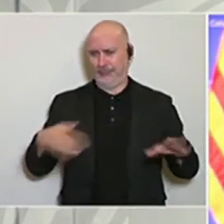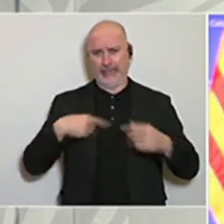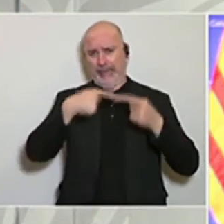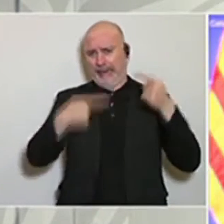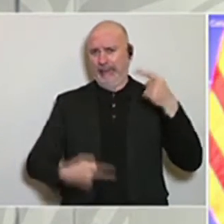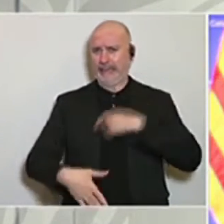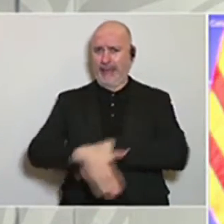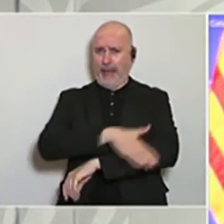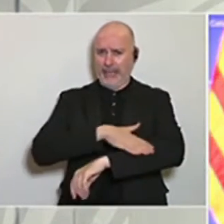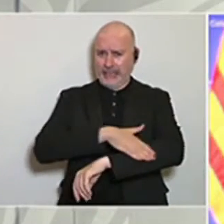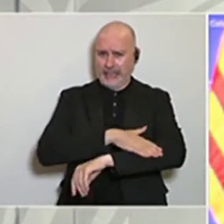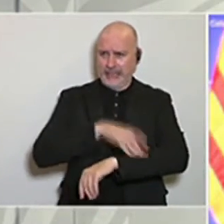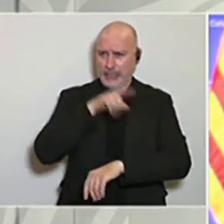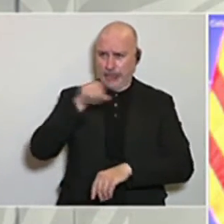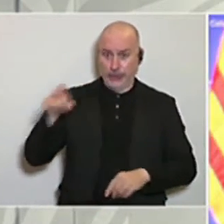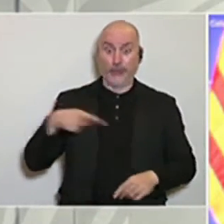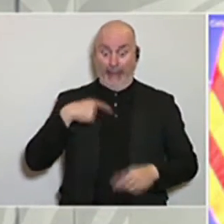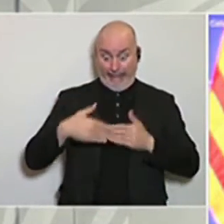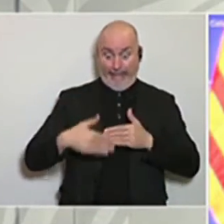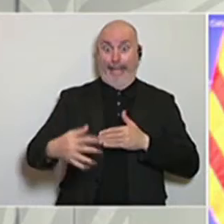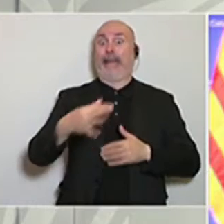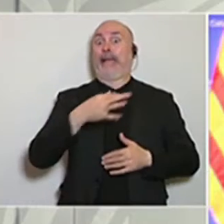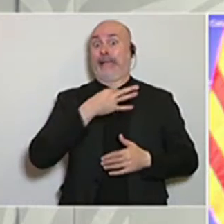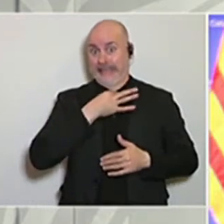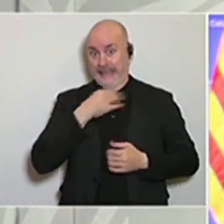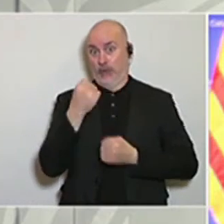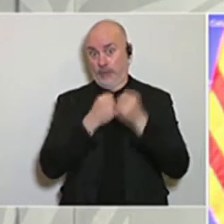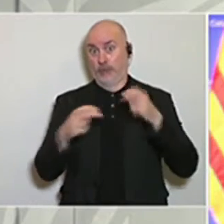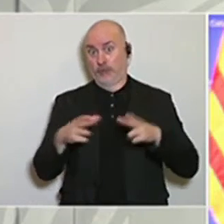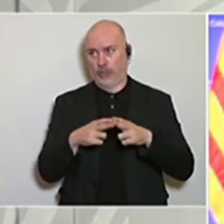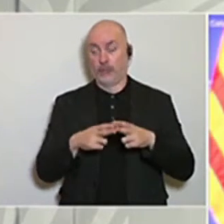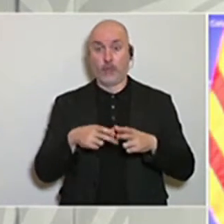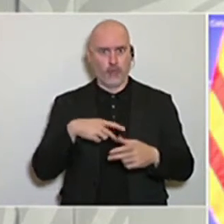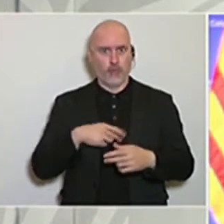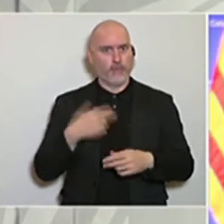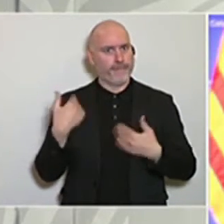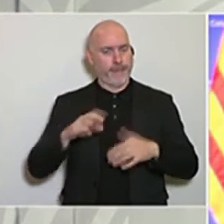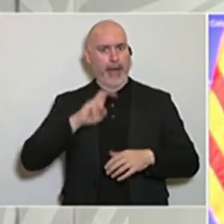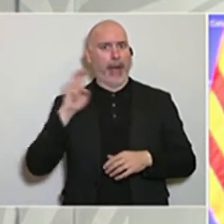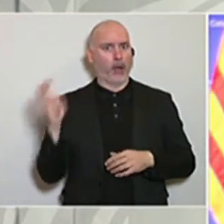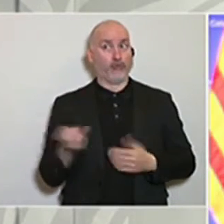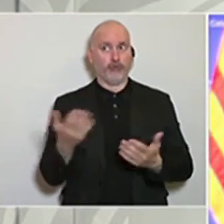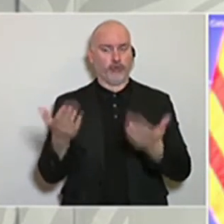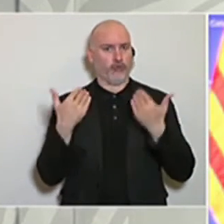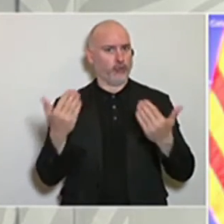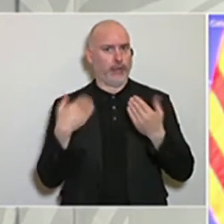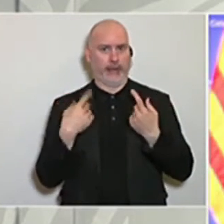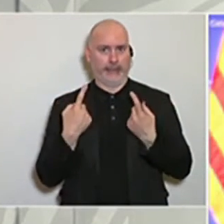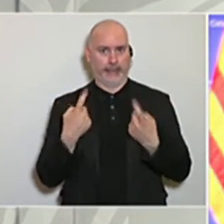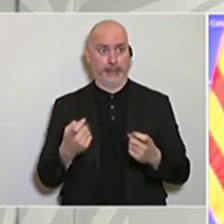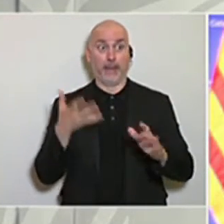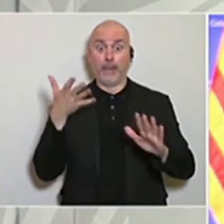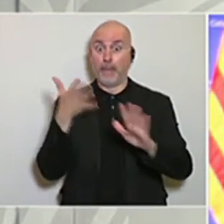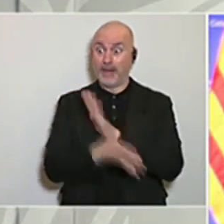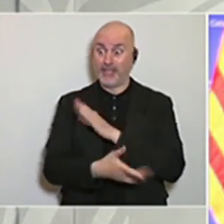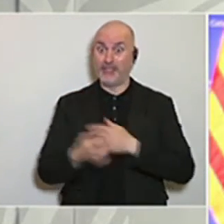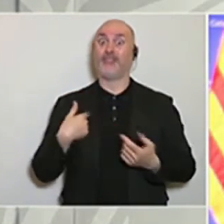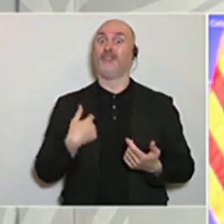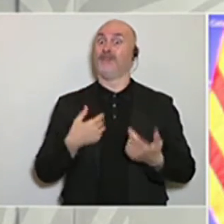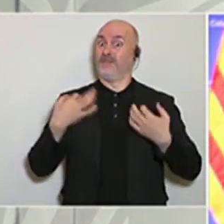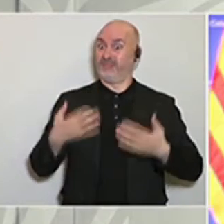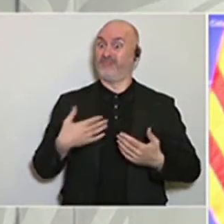crisi econòmica i social que ens vindrà, requerirà de molts recursos. I per tant és molt important que per fer front a aquesta crisi les